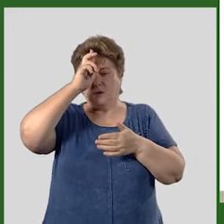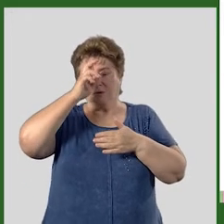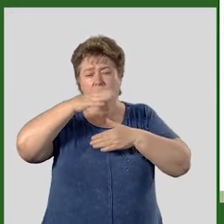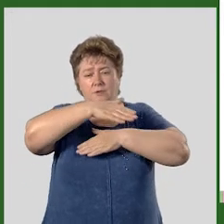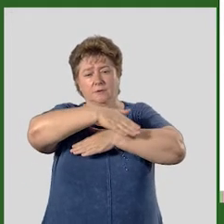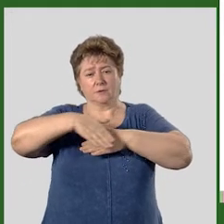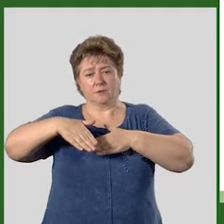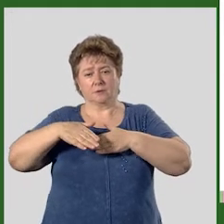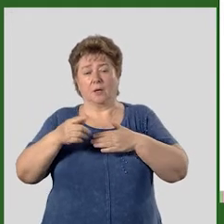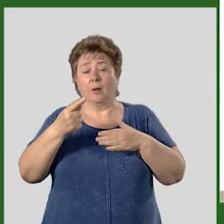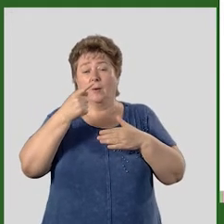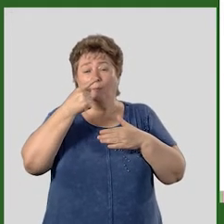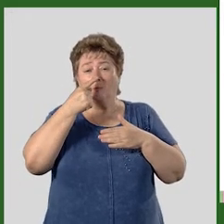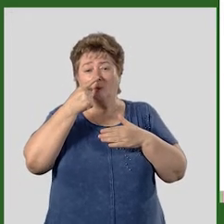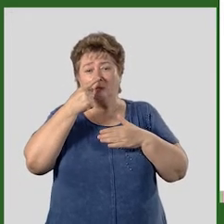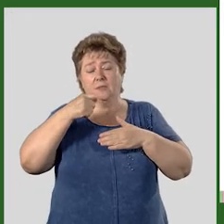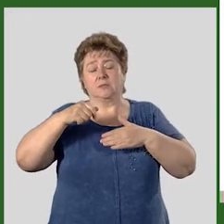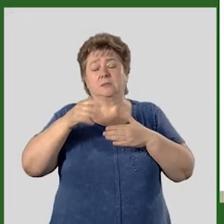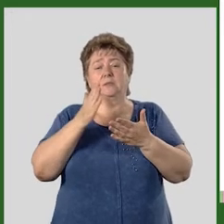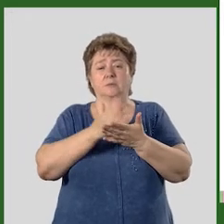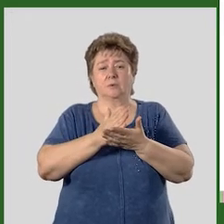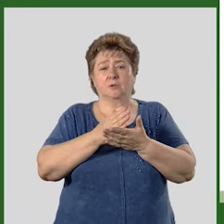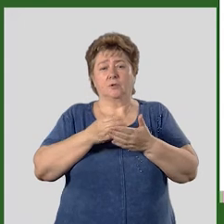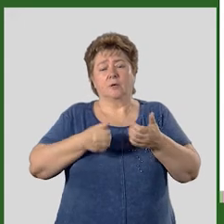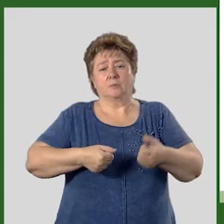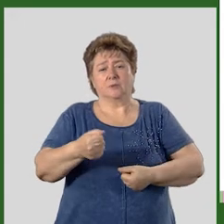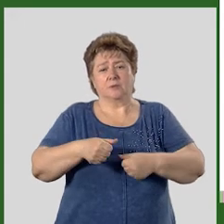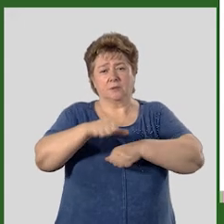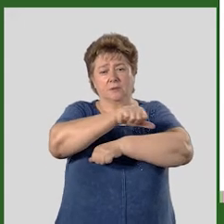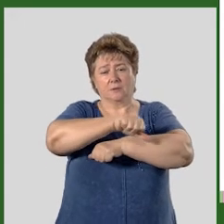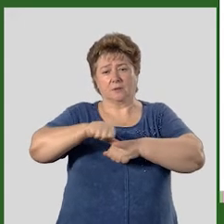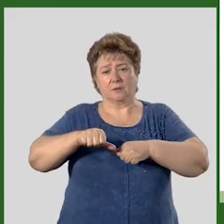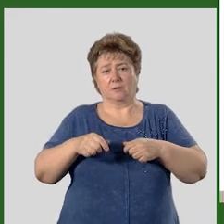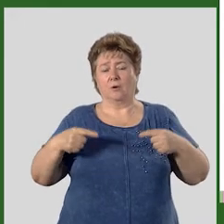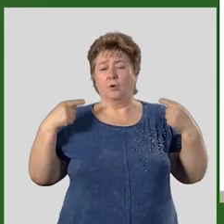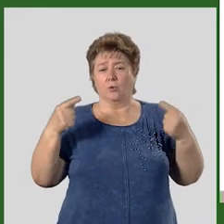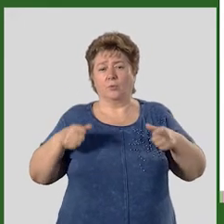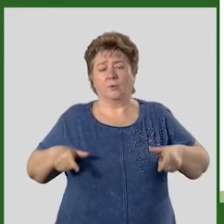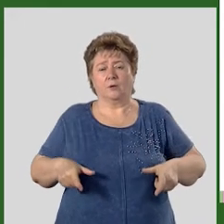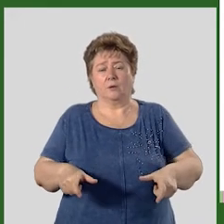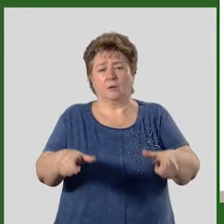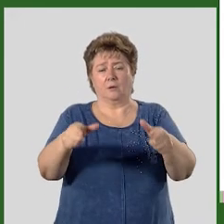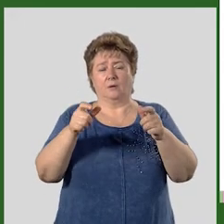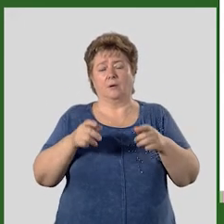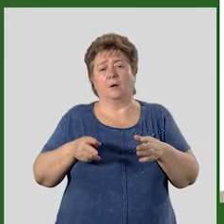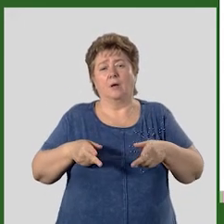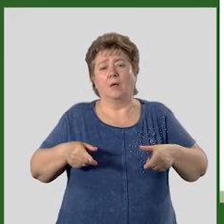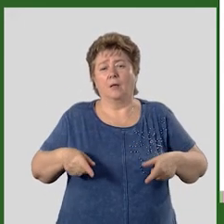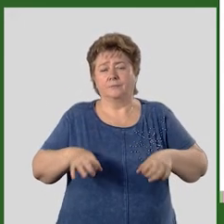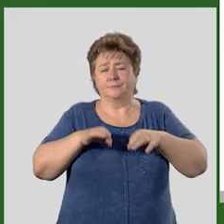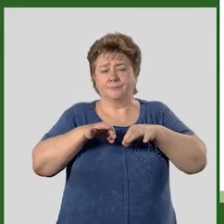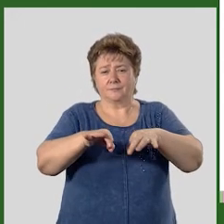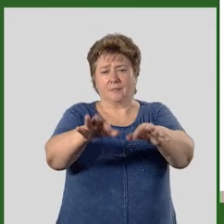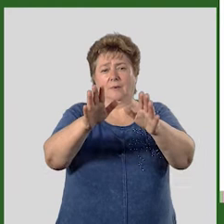государственных границ, близ расположенных административных границ, крупных рек, транспортных